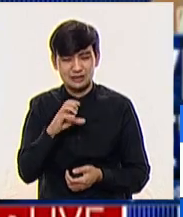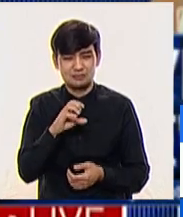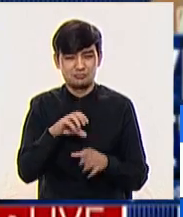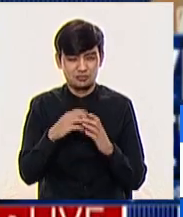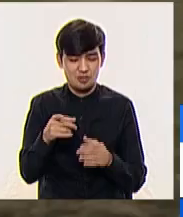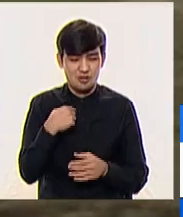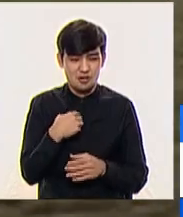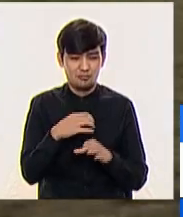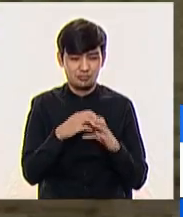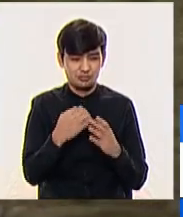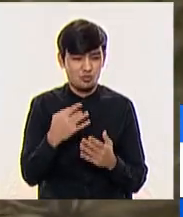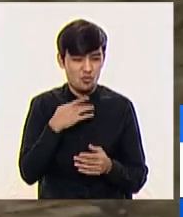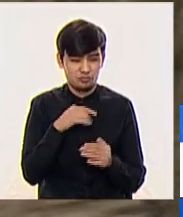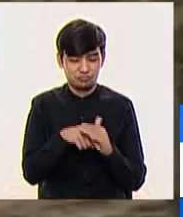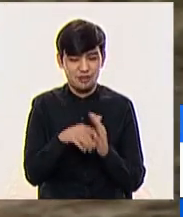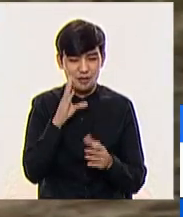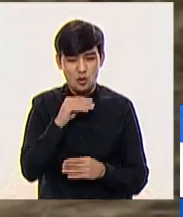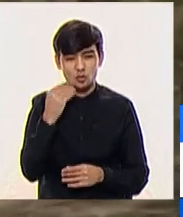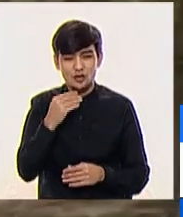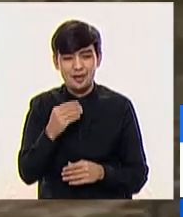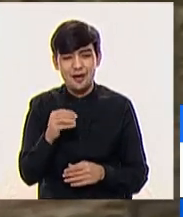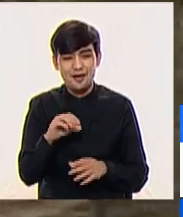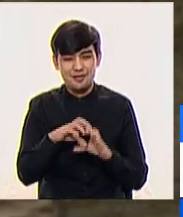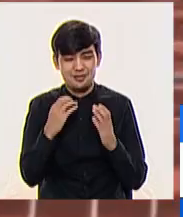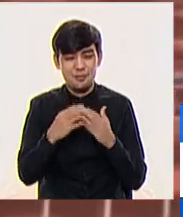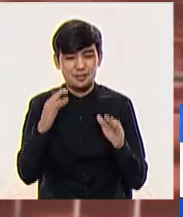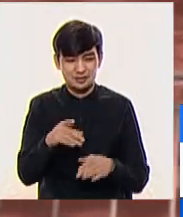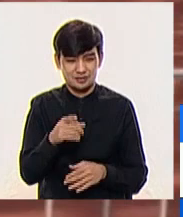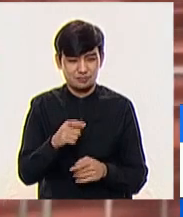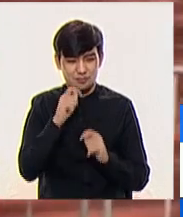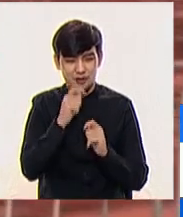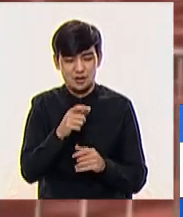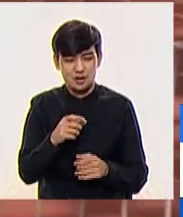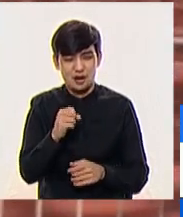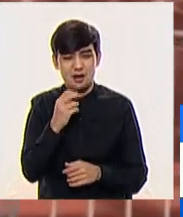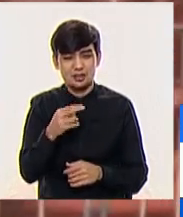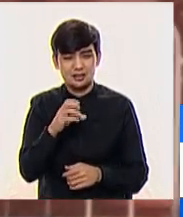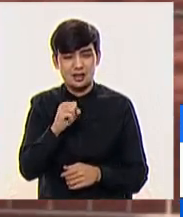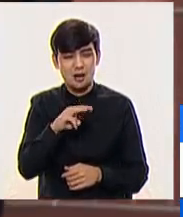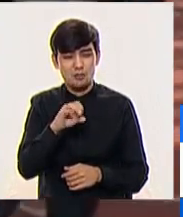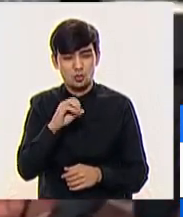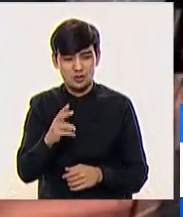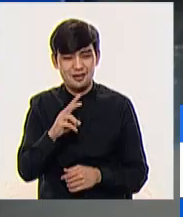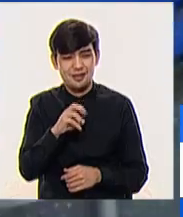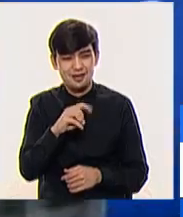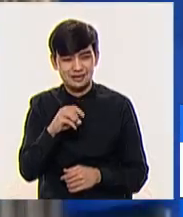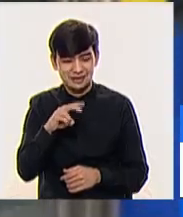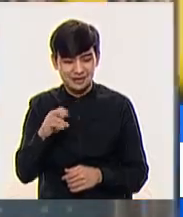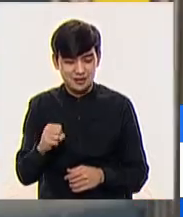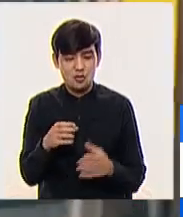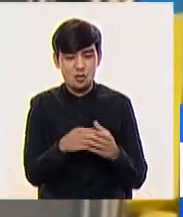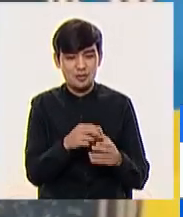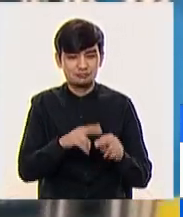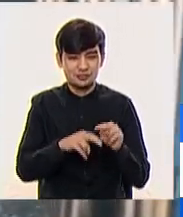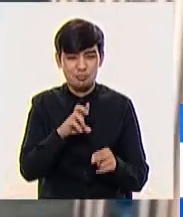стадион многопрофильный. Туркестан-арену жителям региона подарило акционерное общество «Самрук Казана». Застройщиком выступила